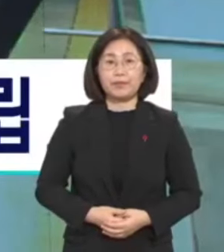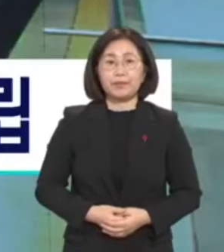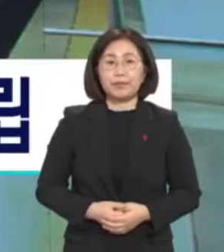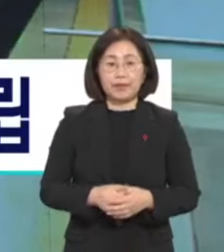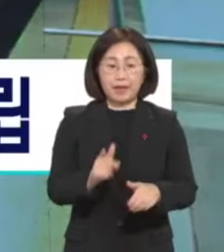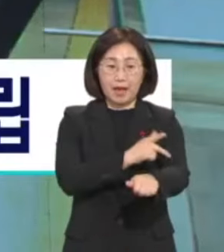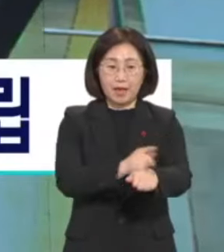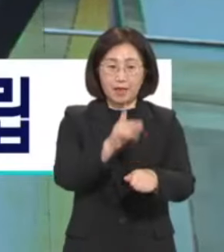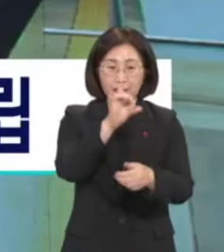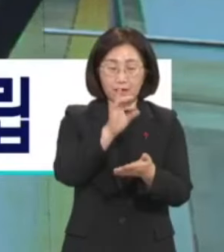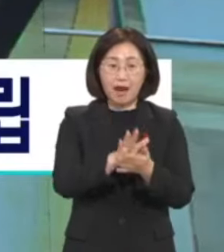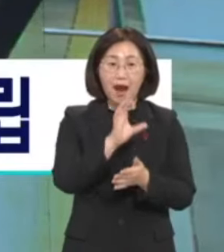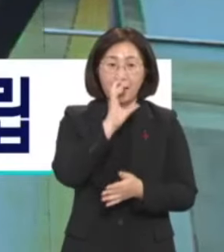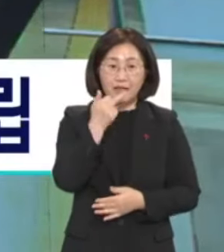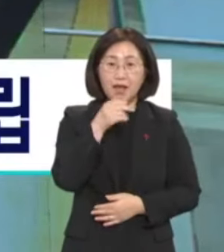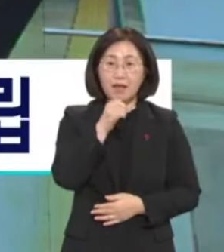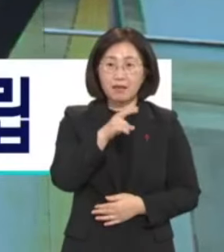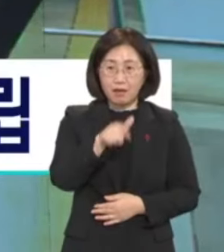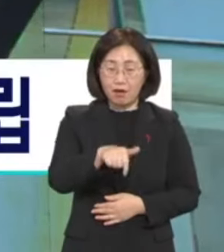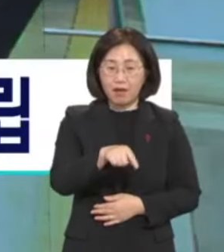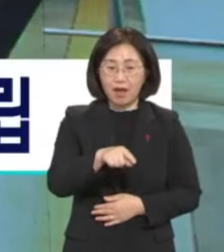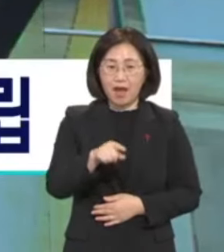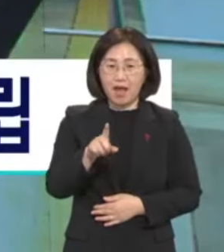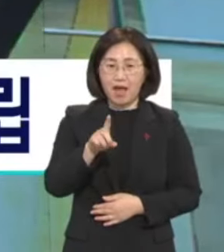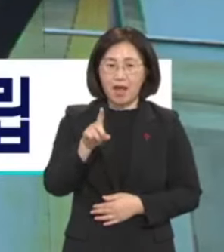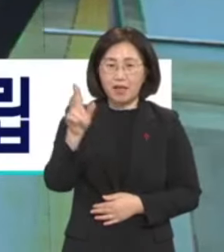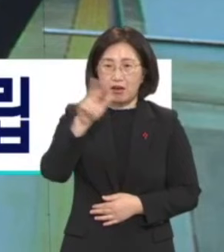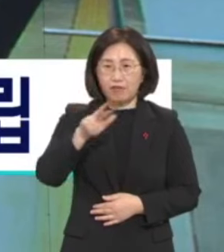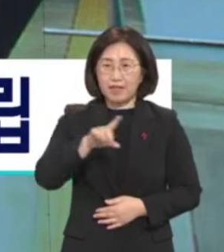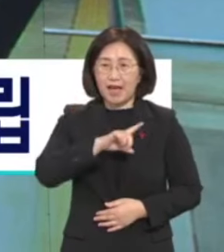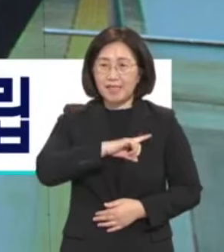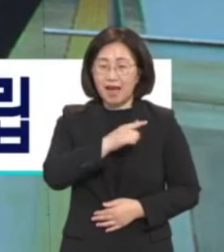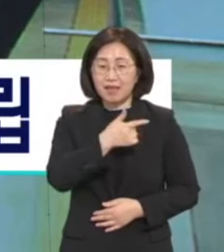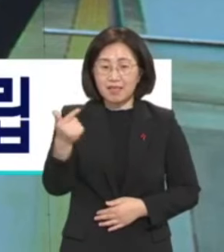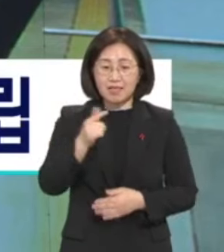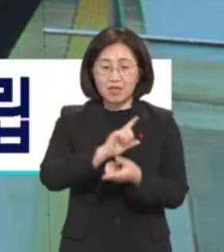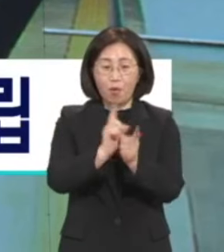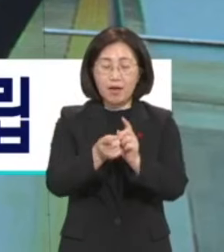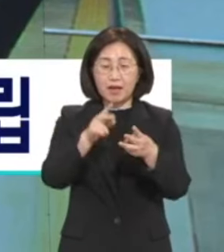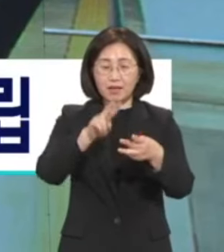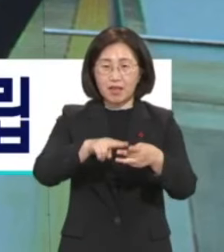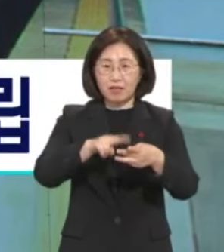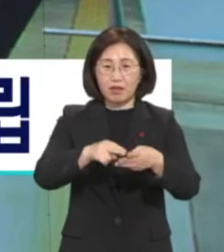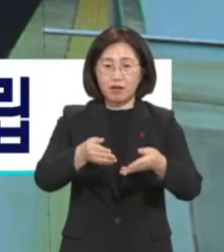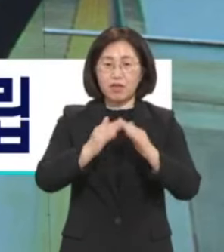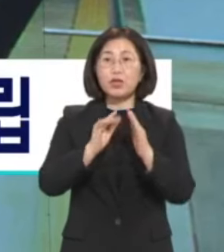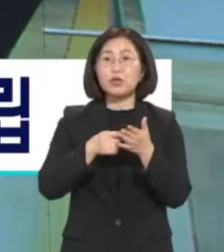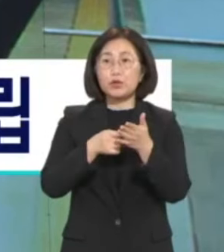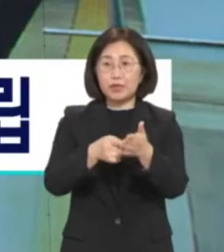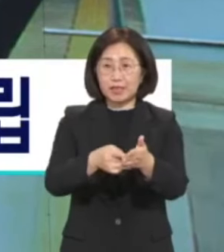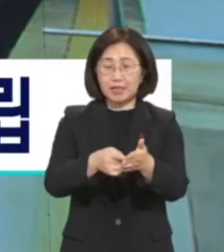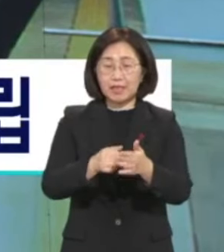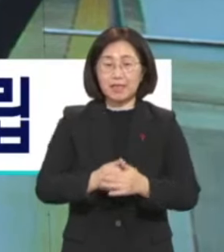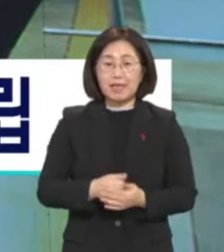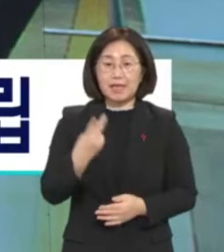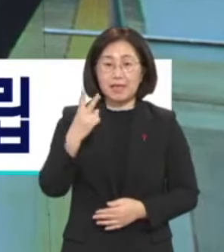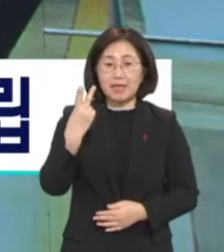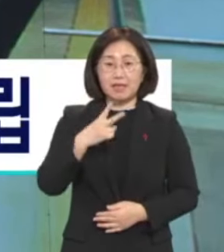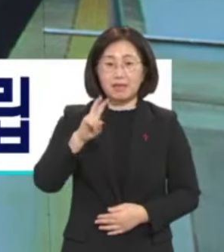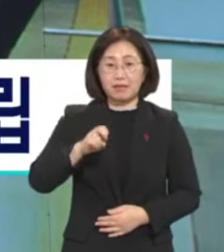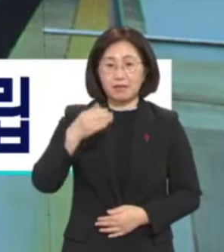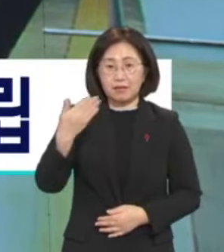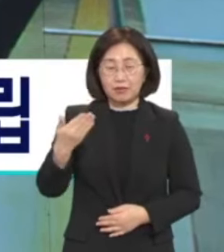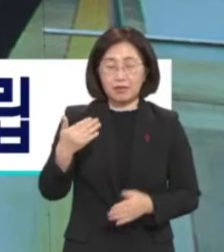KTX 천안 아산역에 전국 최대 규모의 광역복합환승센터 건립이 추진됩니다. 오는